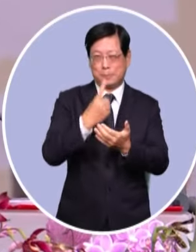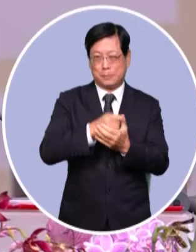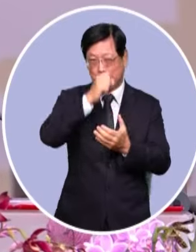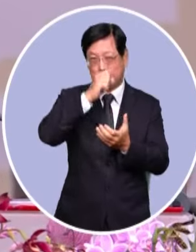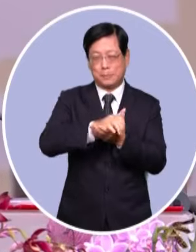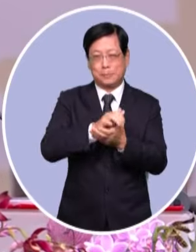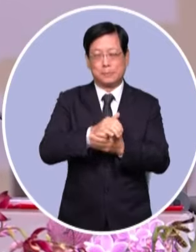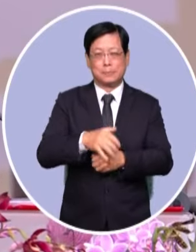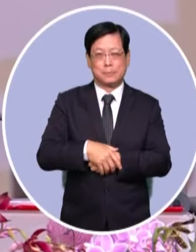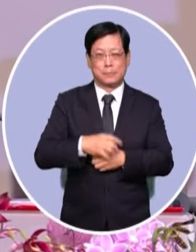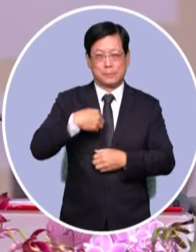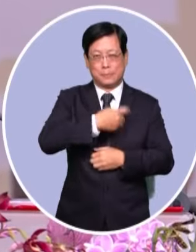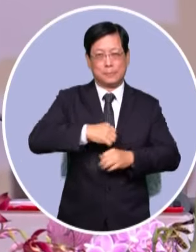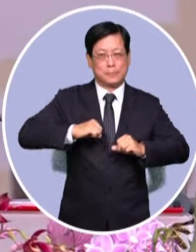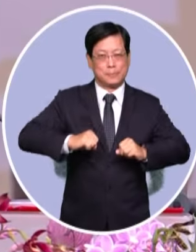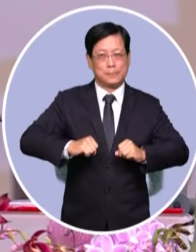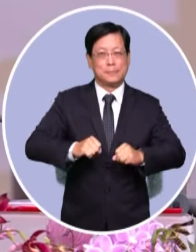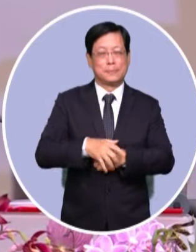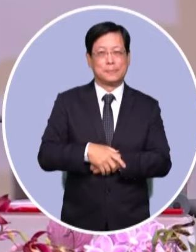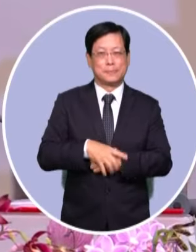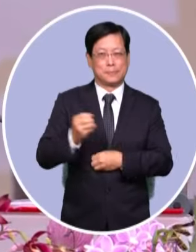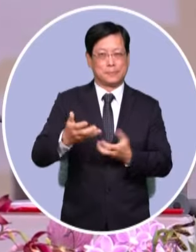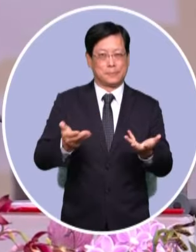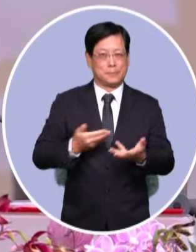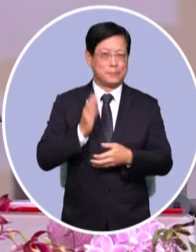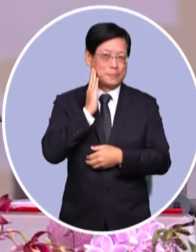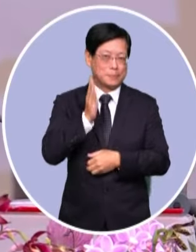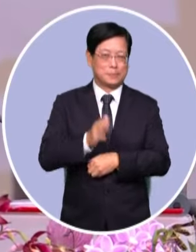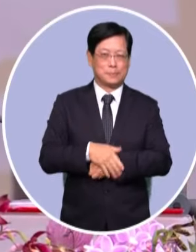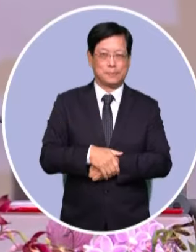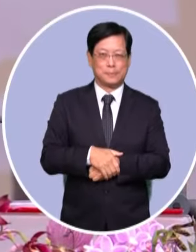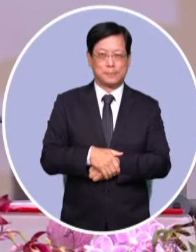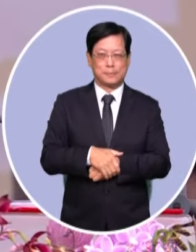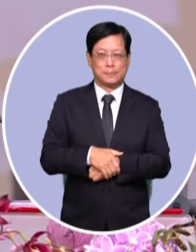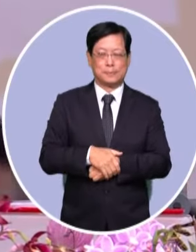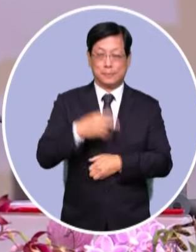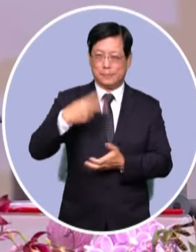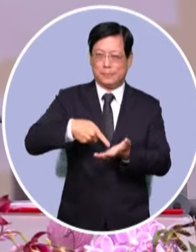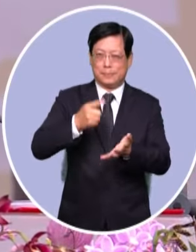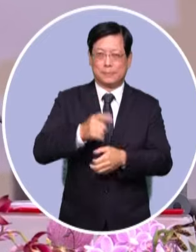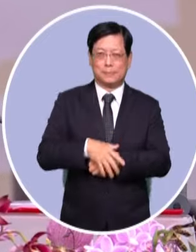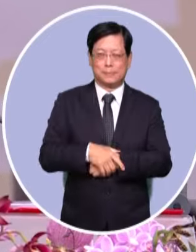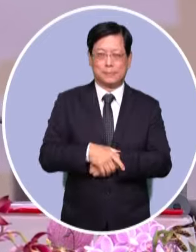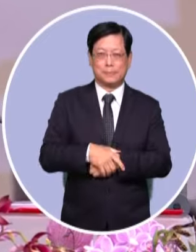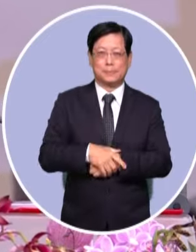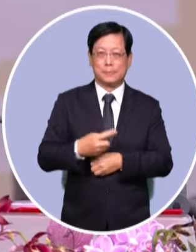友身体健康、万事如意。再